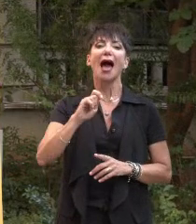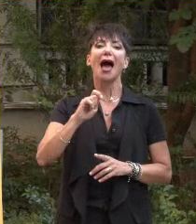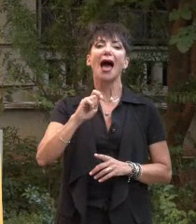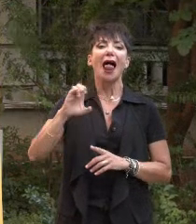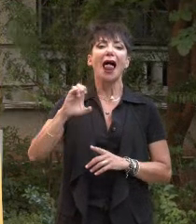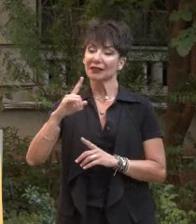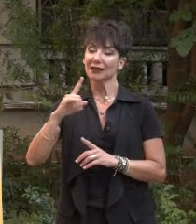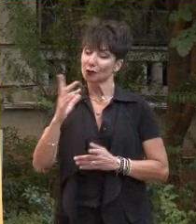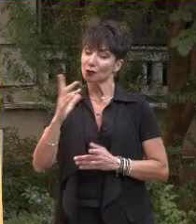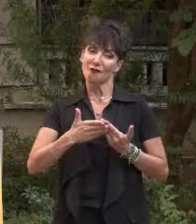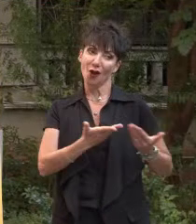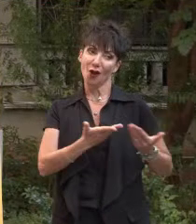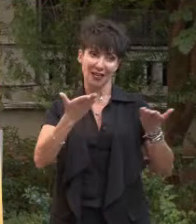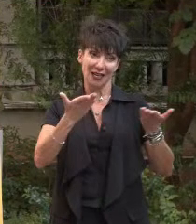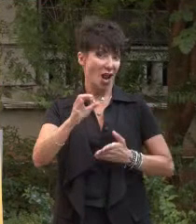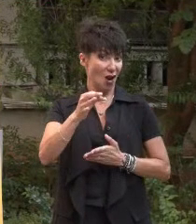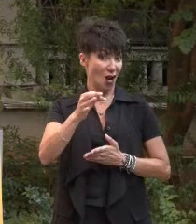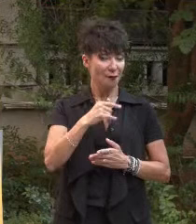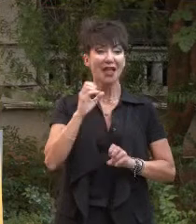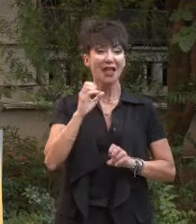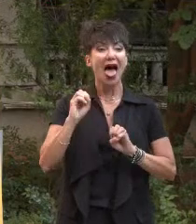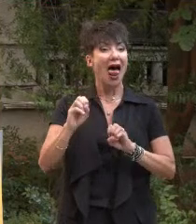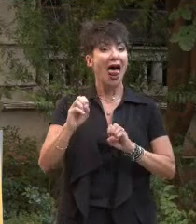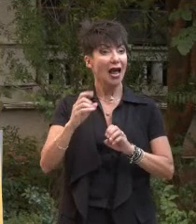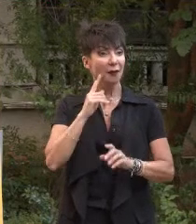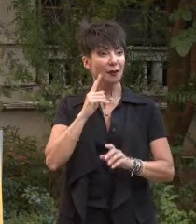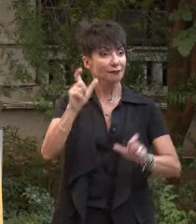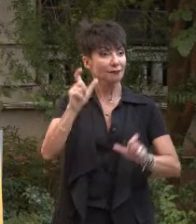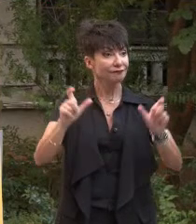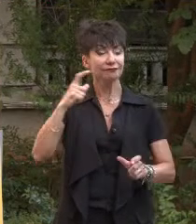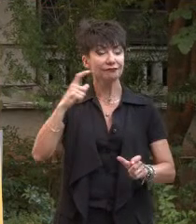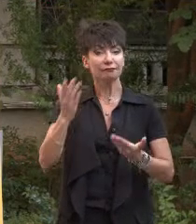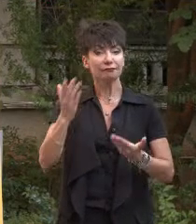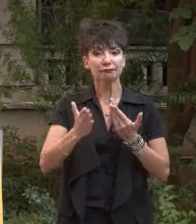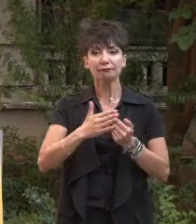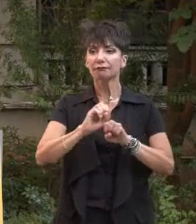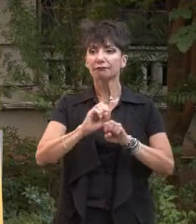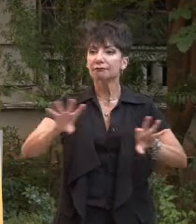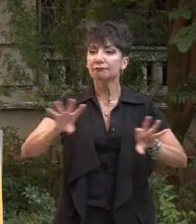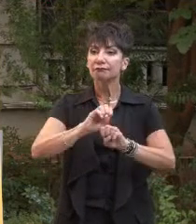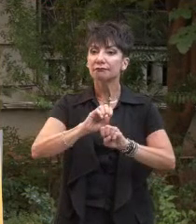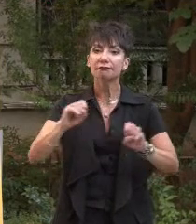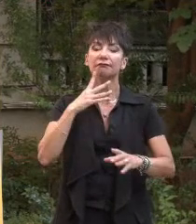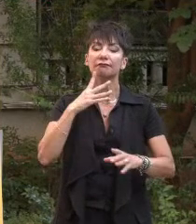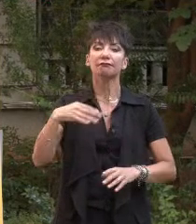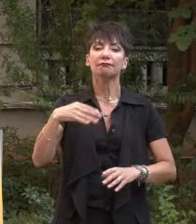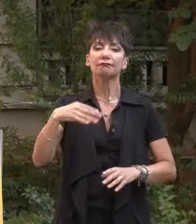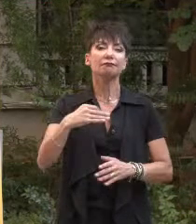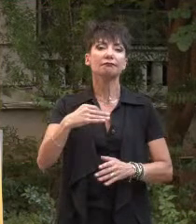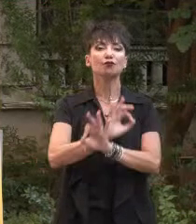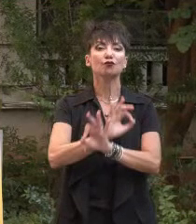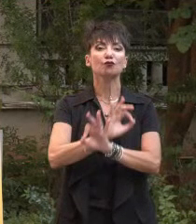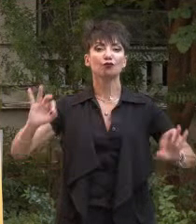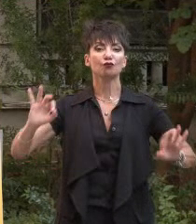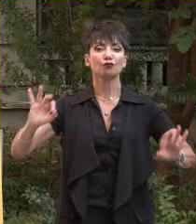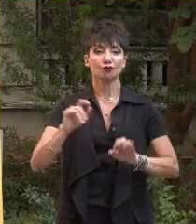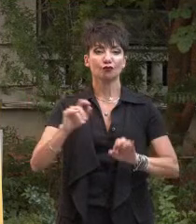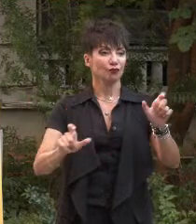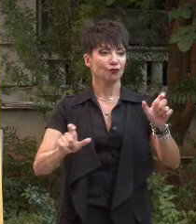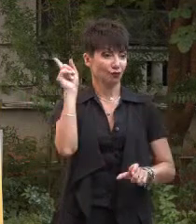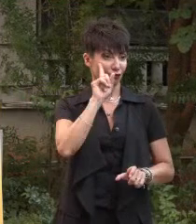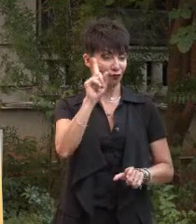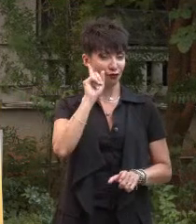φιλοξενία της εκδήλωσης. Τους εκπαιδευτικούς που βοήθησαν στην ενημέρωση, ευαισθητοποίηση και προετοιμασία των μαθητών και μαθητριών